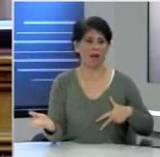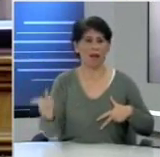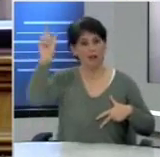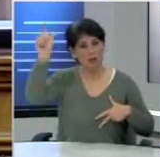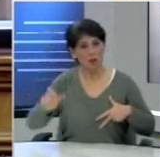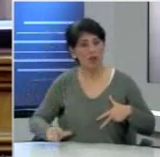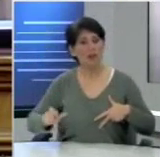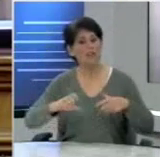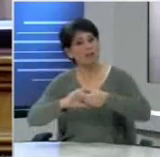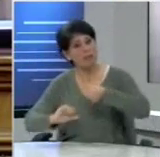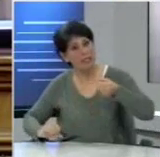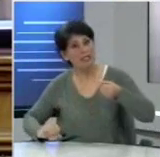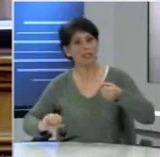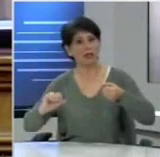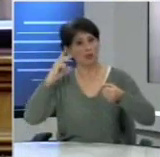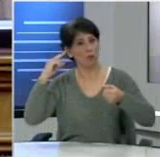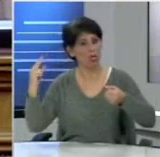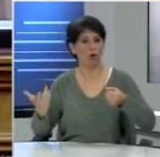ίδιο τον τίτλο των σπουδών του.